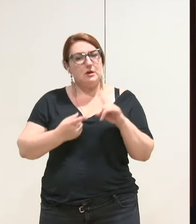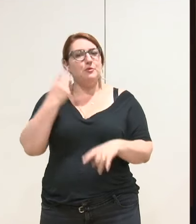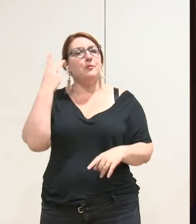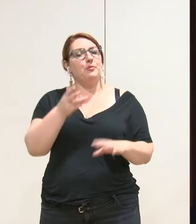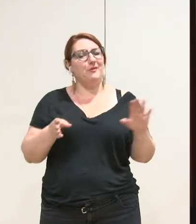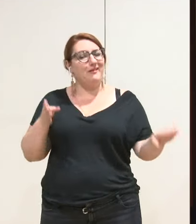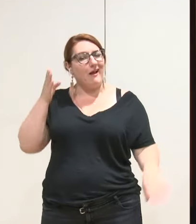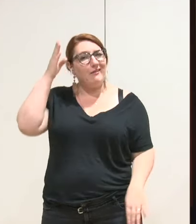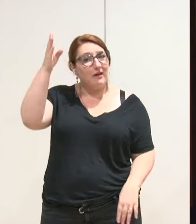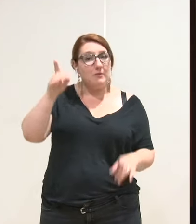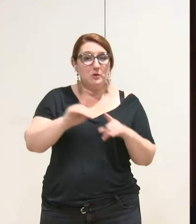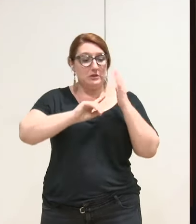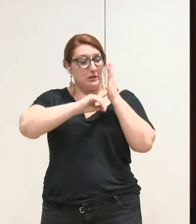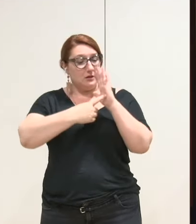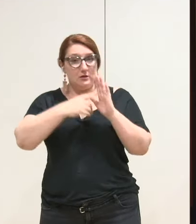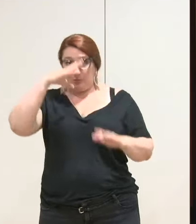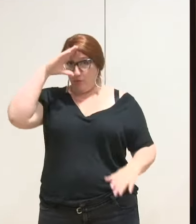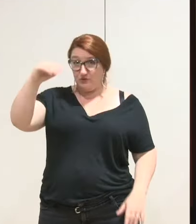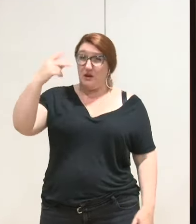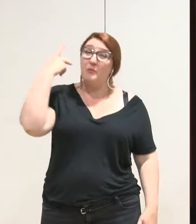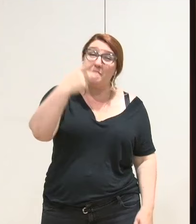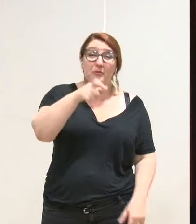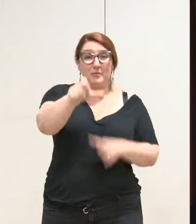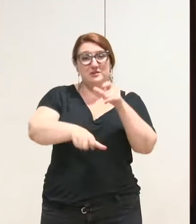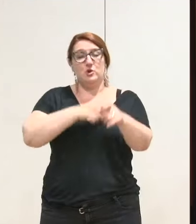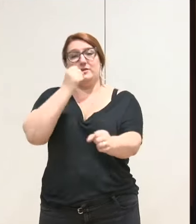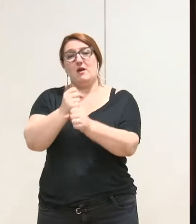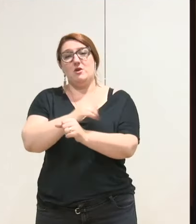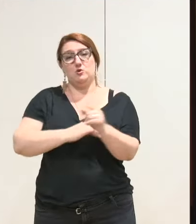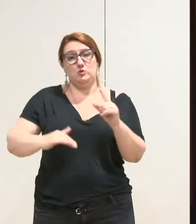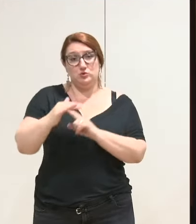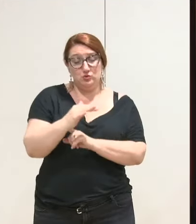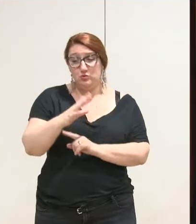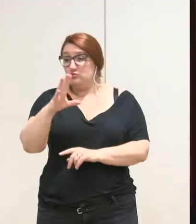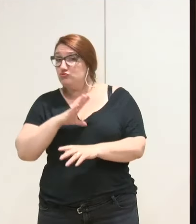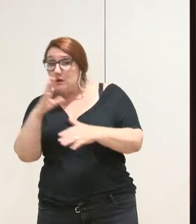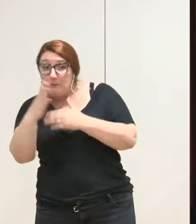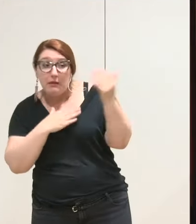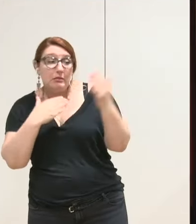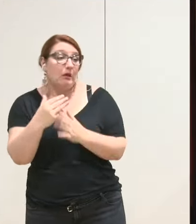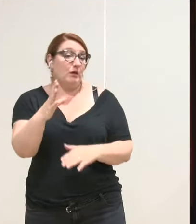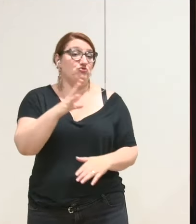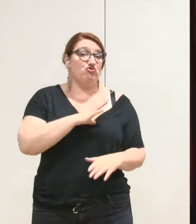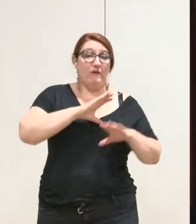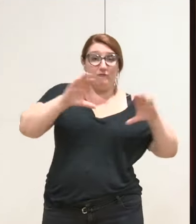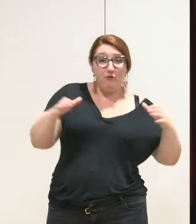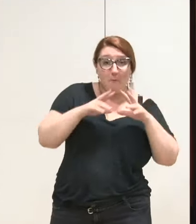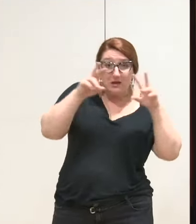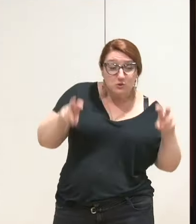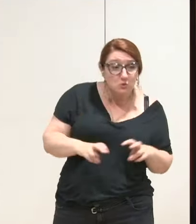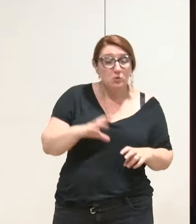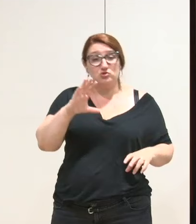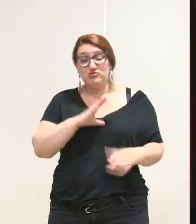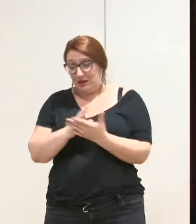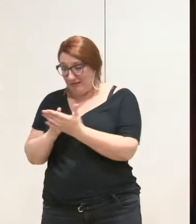professionnelle de travailleurs sociaux qui ont des métiers qui ont des formations qui ont des possibilités de